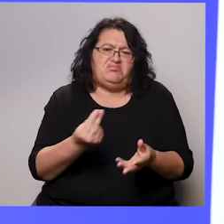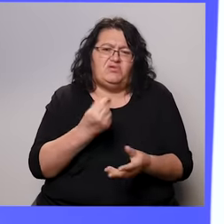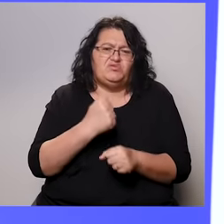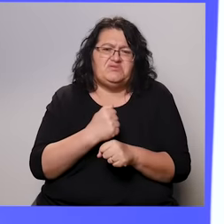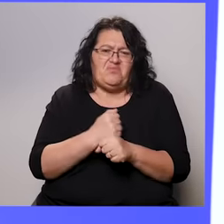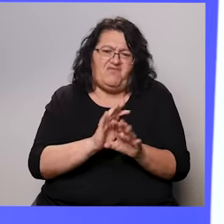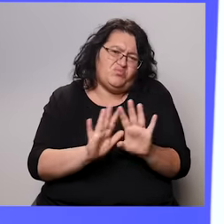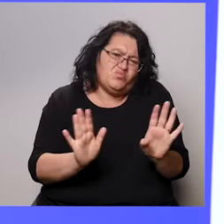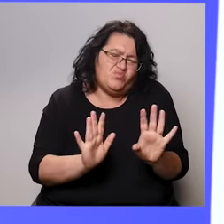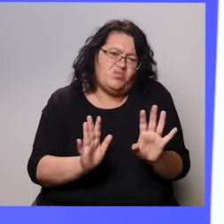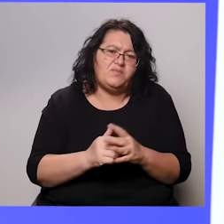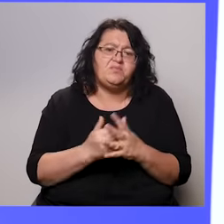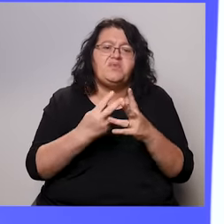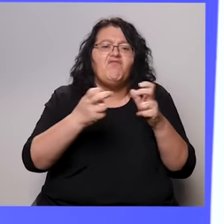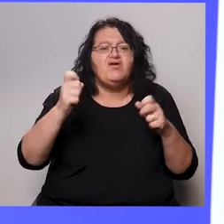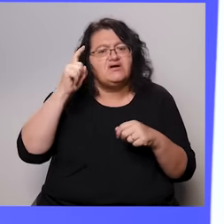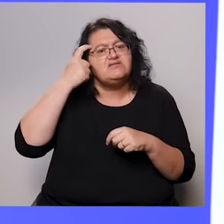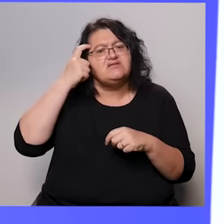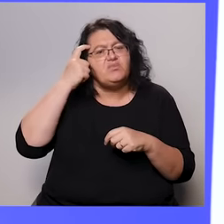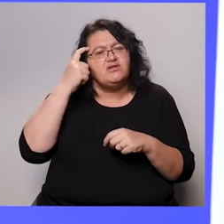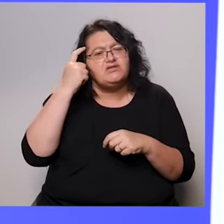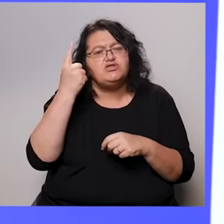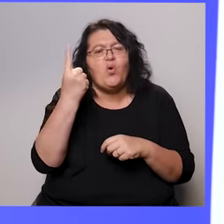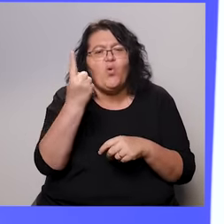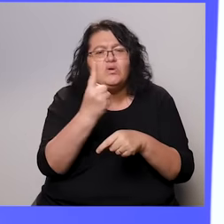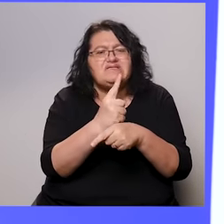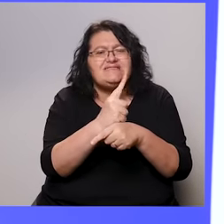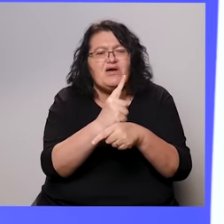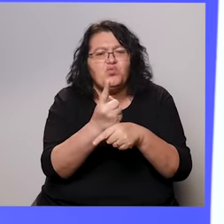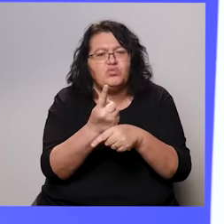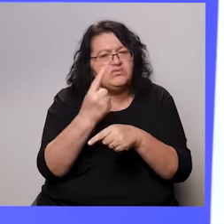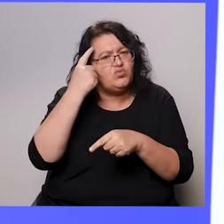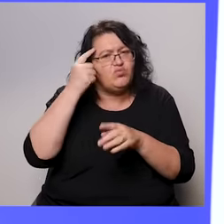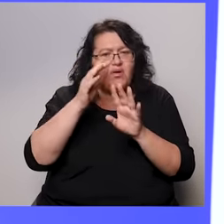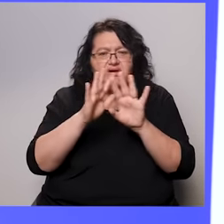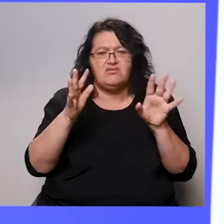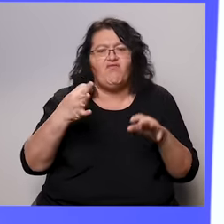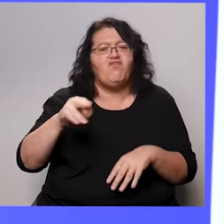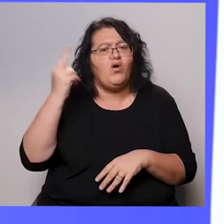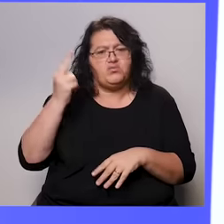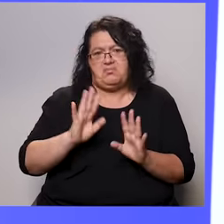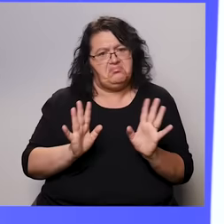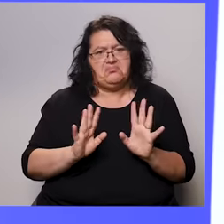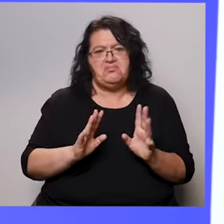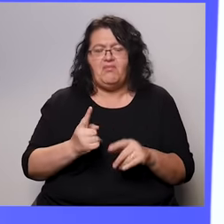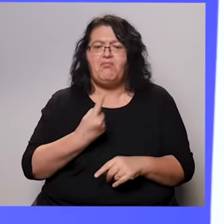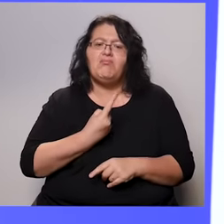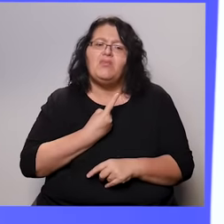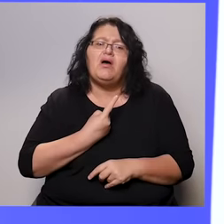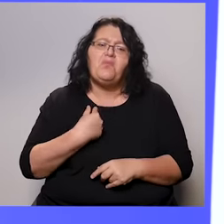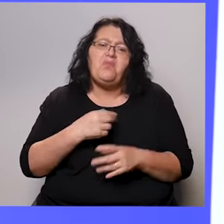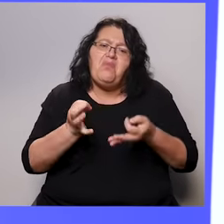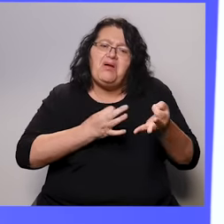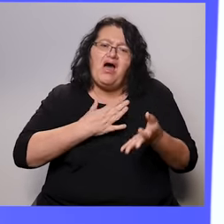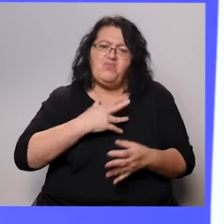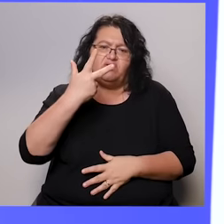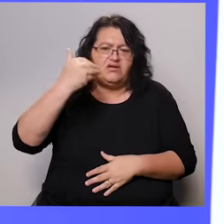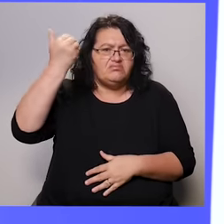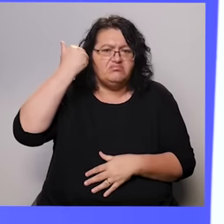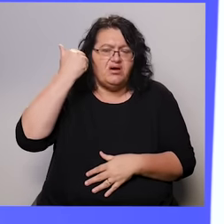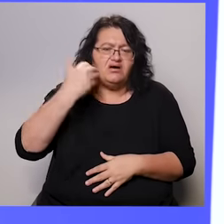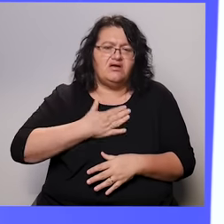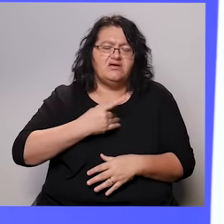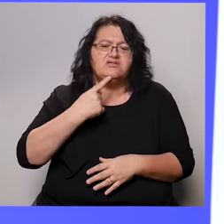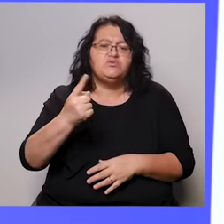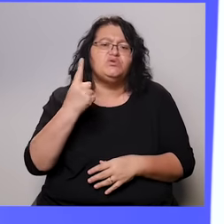influențez? Fără să mă gândesc nici măcar o secundă la voia lui Dumnezeu. Nici măcar o secundă. Și când spun